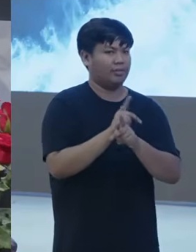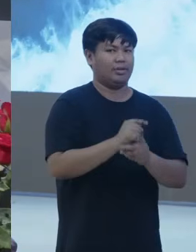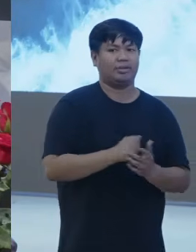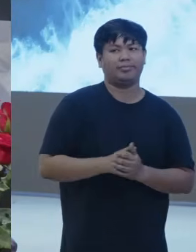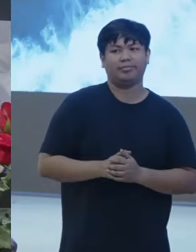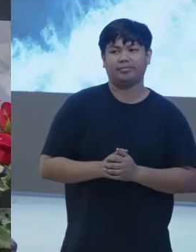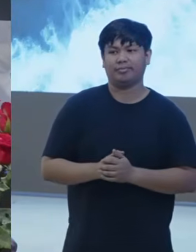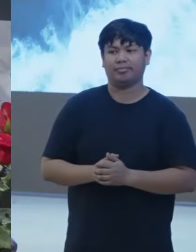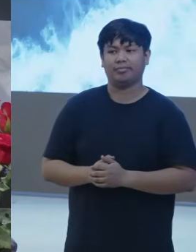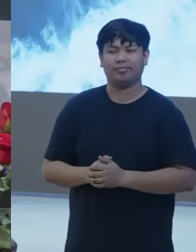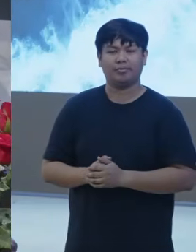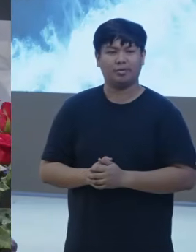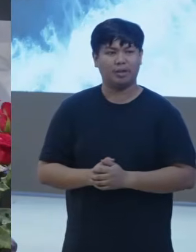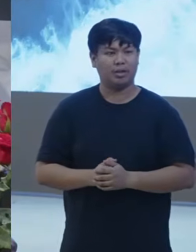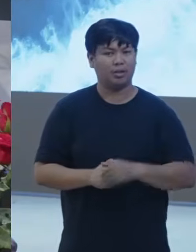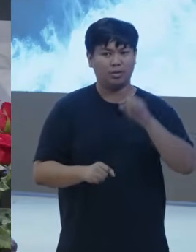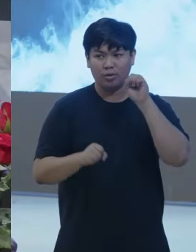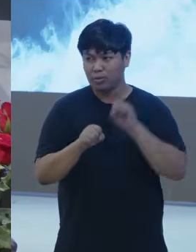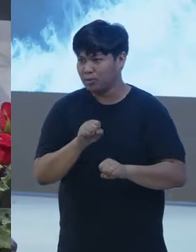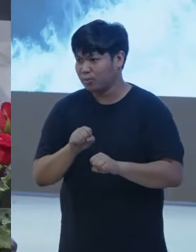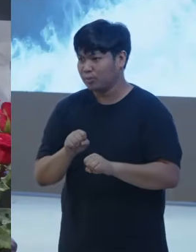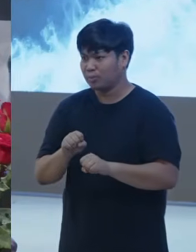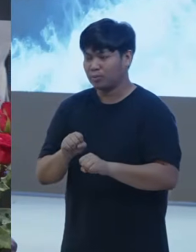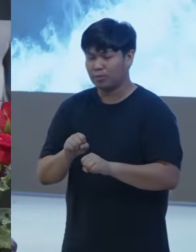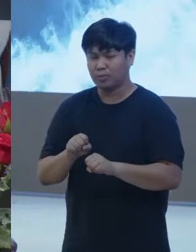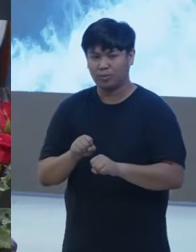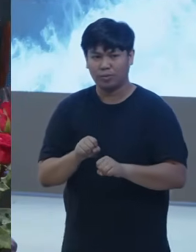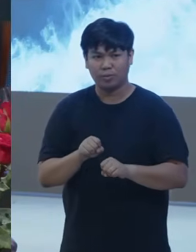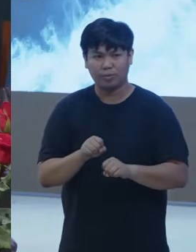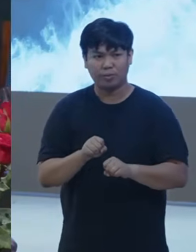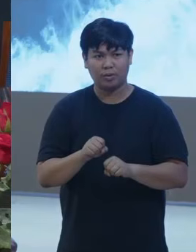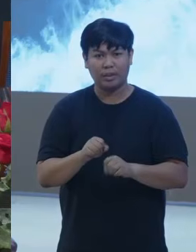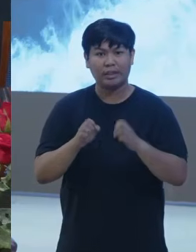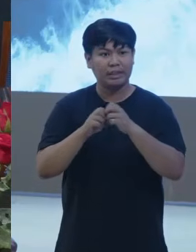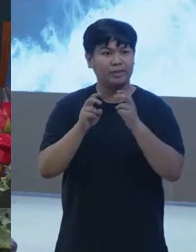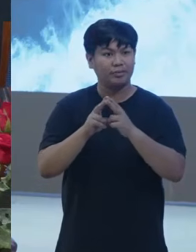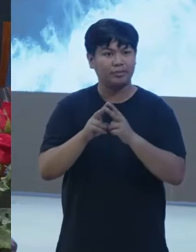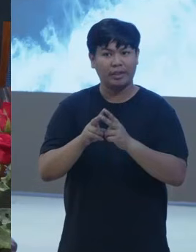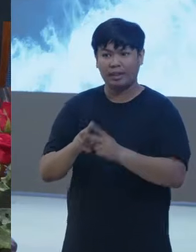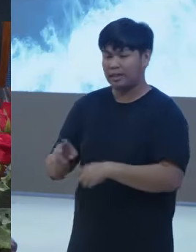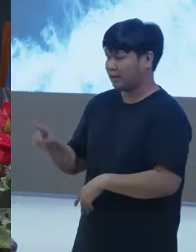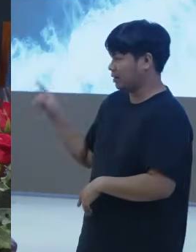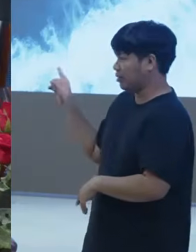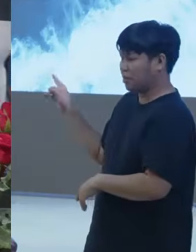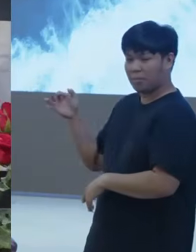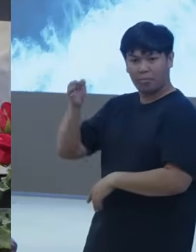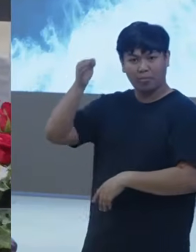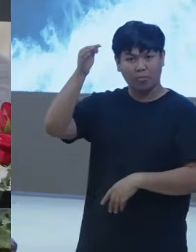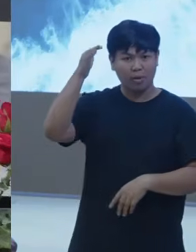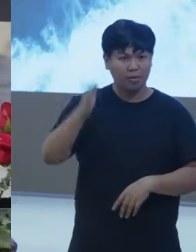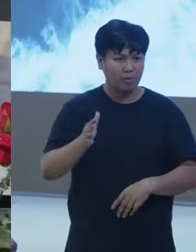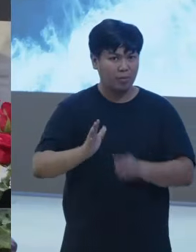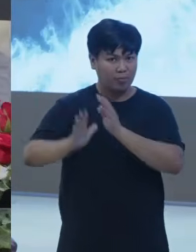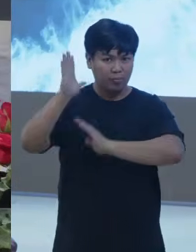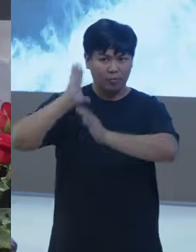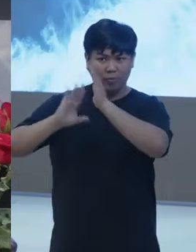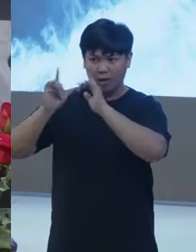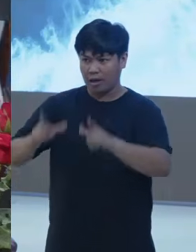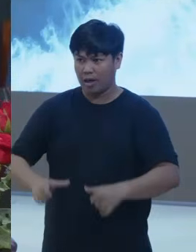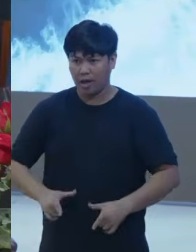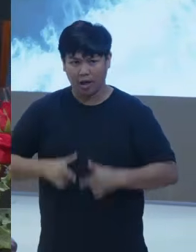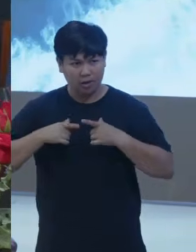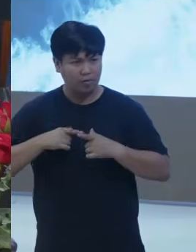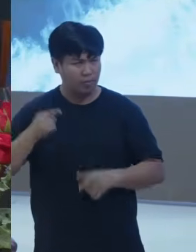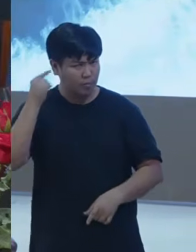ganyan. Mga kapatid, kahit ako po sa isang pinakamababang punto ng aking buhay, inisip